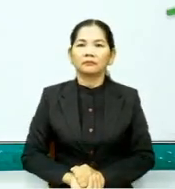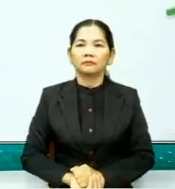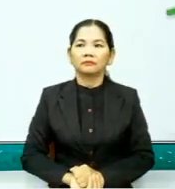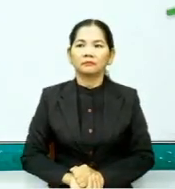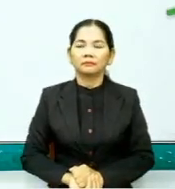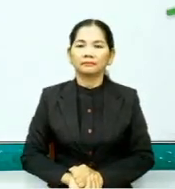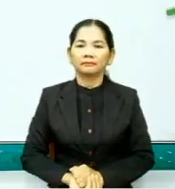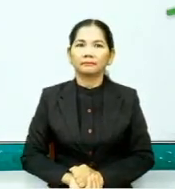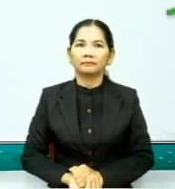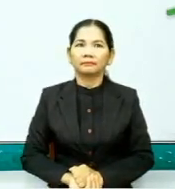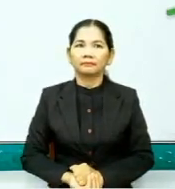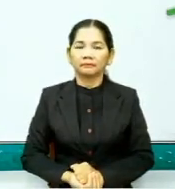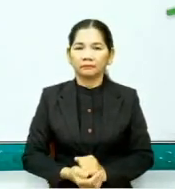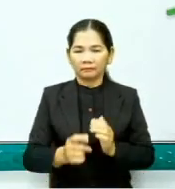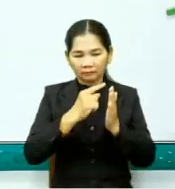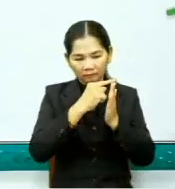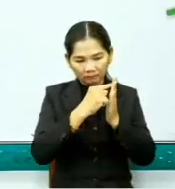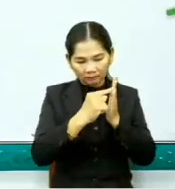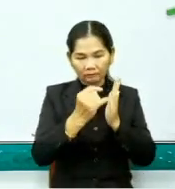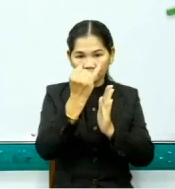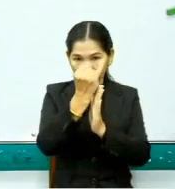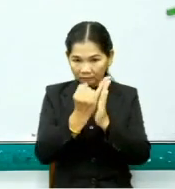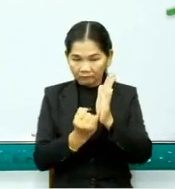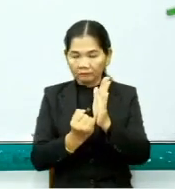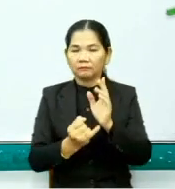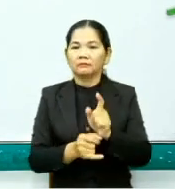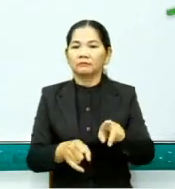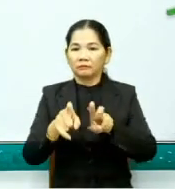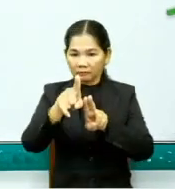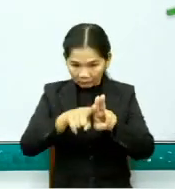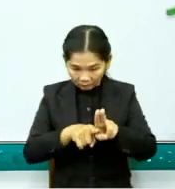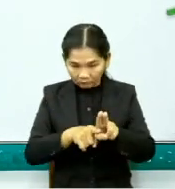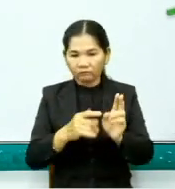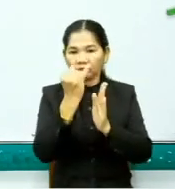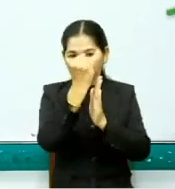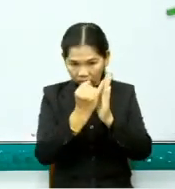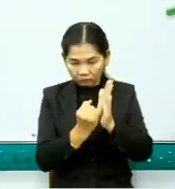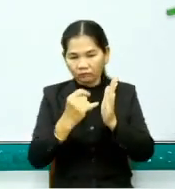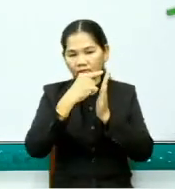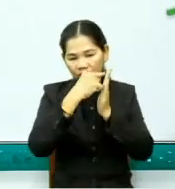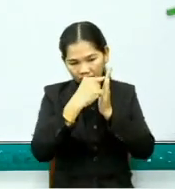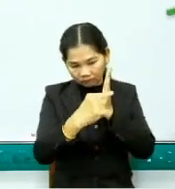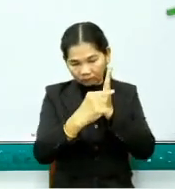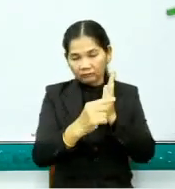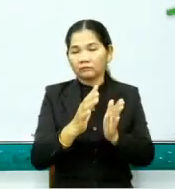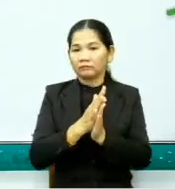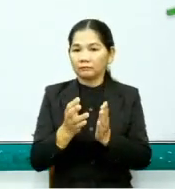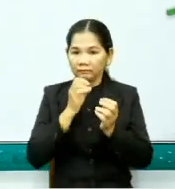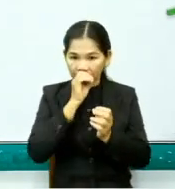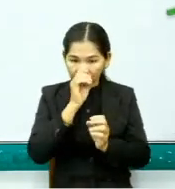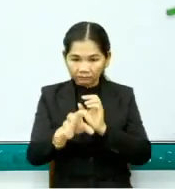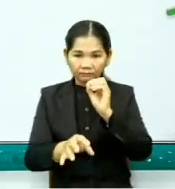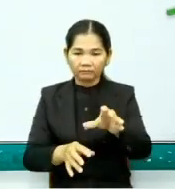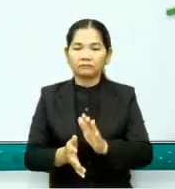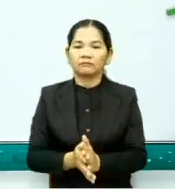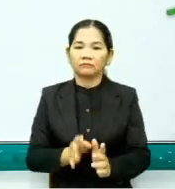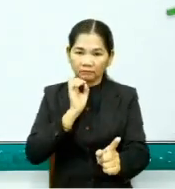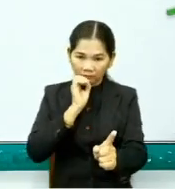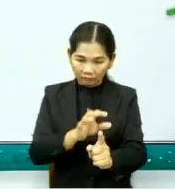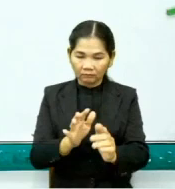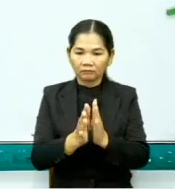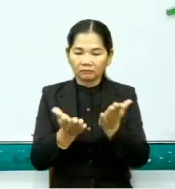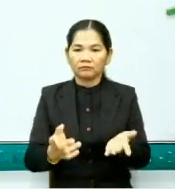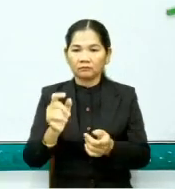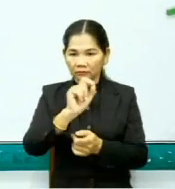con hay con cú bằng tô chàng đôi chì nhạc rùi cú nè lửa đặc khiên nà con á chàng chắc này cứ bằng chạm đằng tiết cha con dục